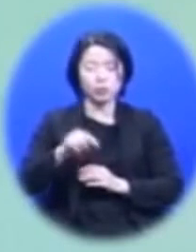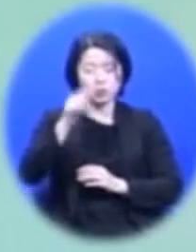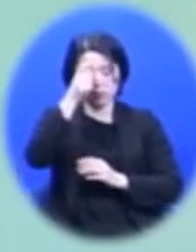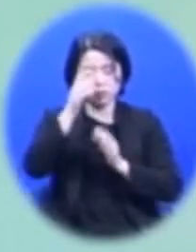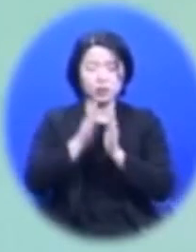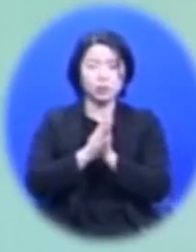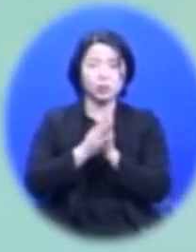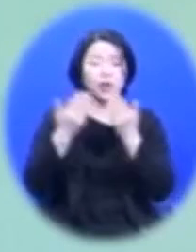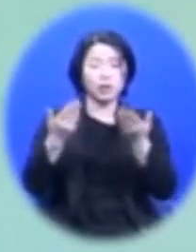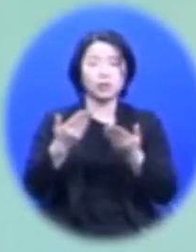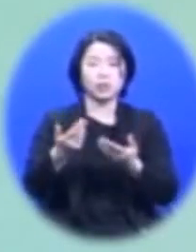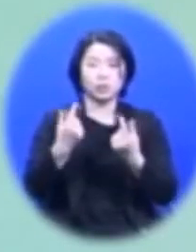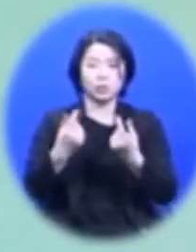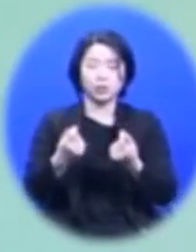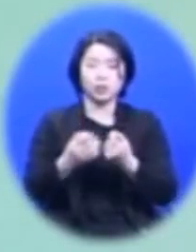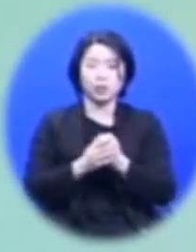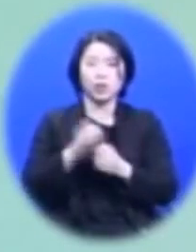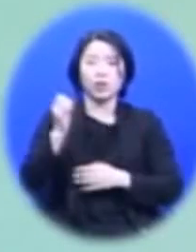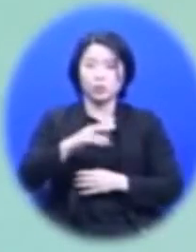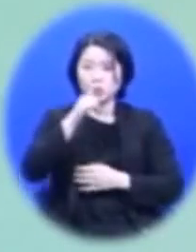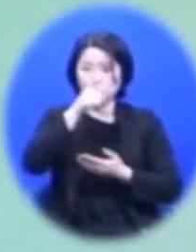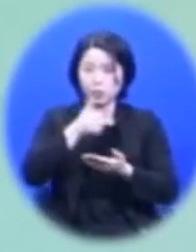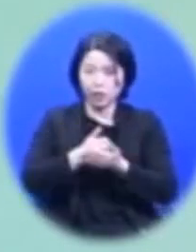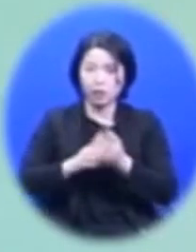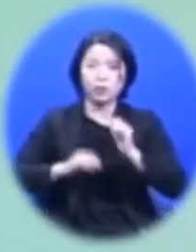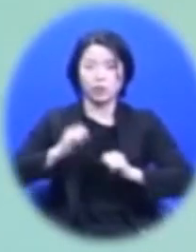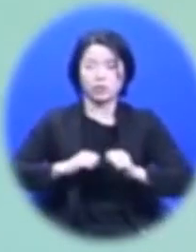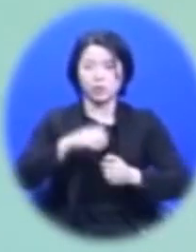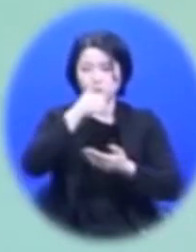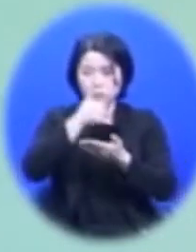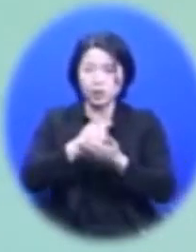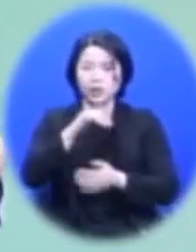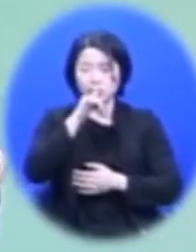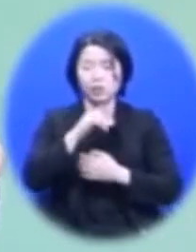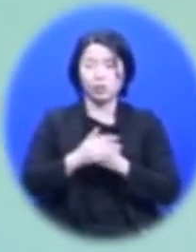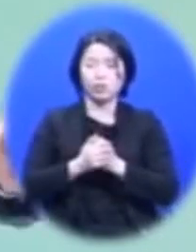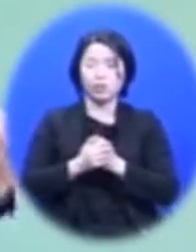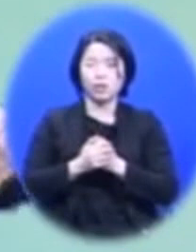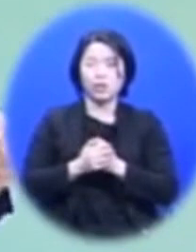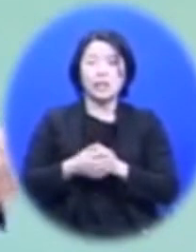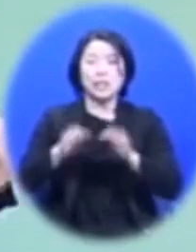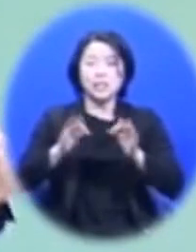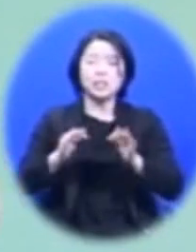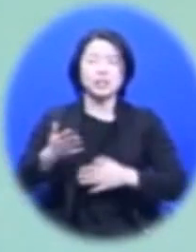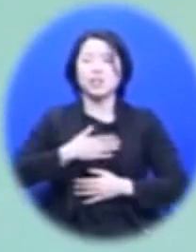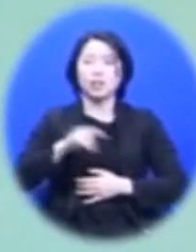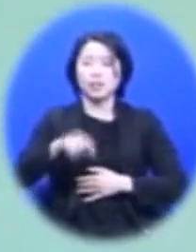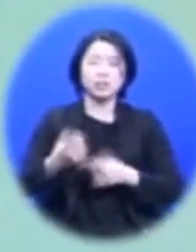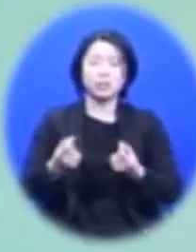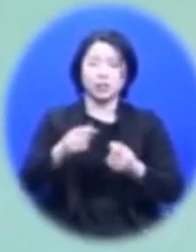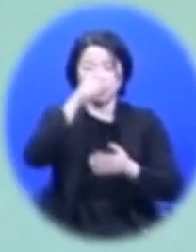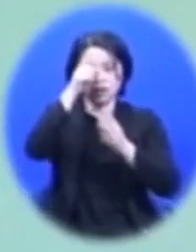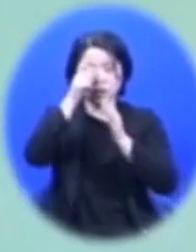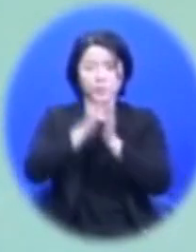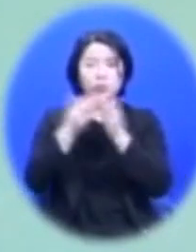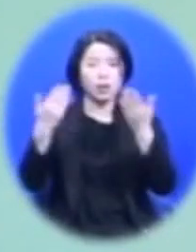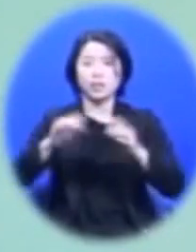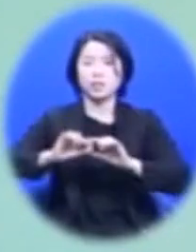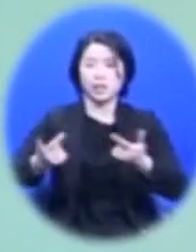거라. 또 죄 짓고 왔어요. 이제는 하나님 제발 좀 이제는 그렇게 기도하지 않게